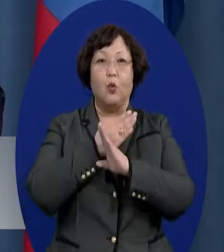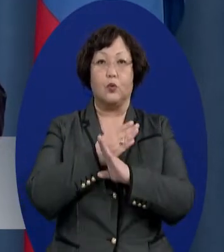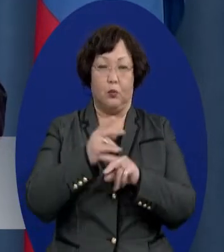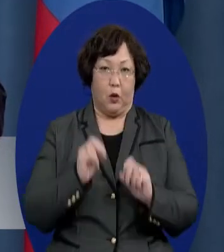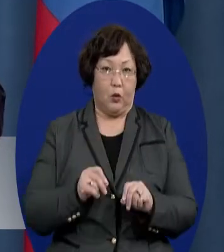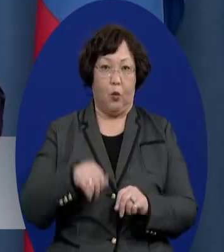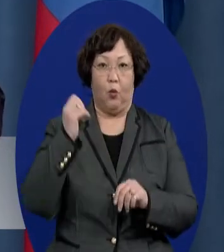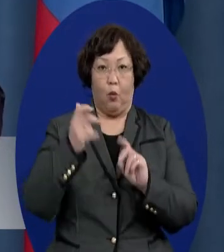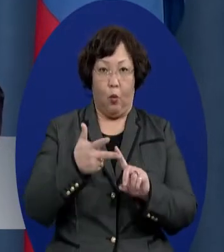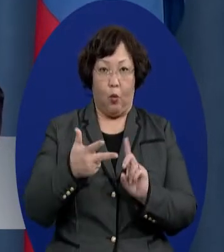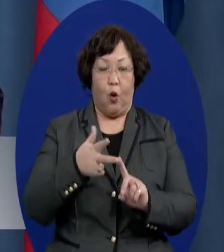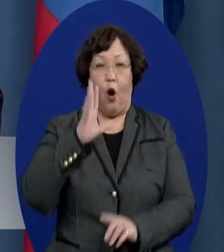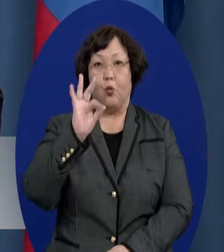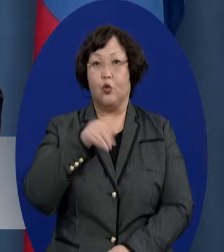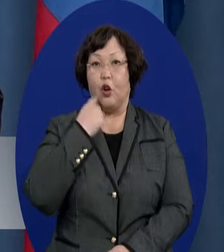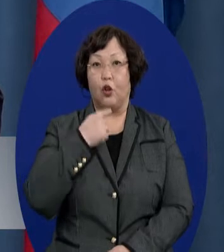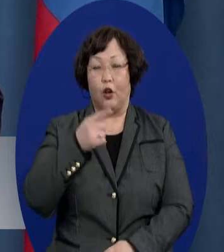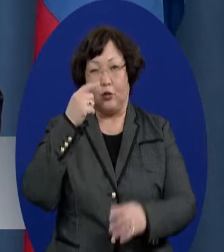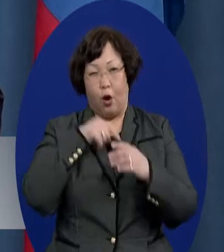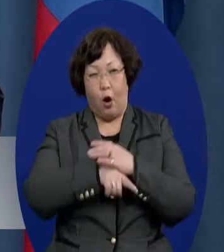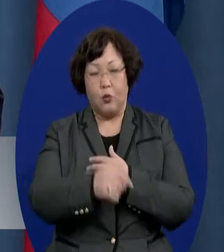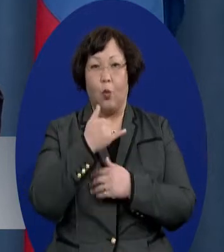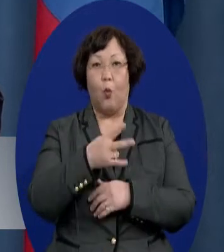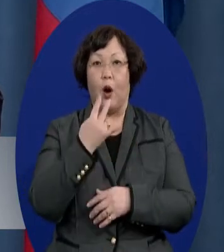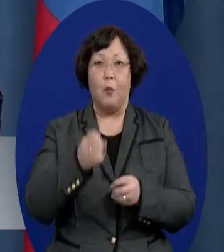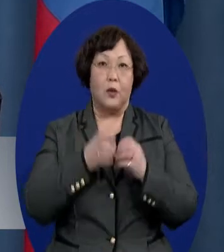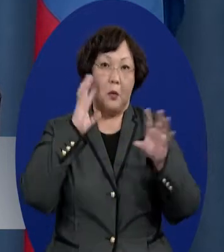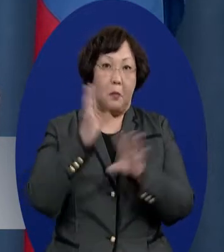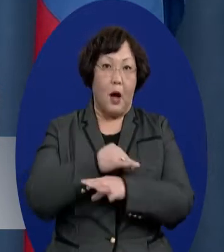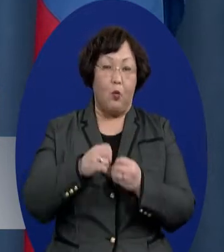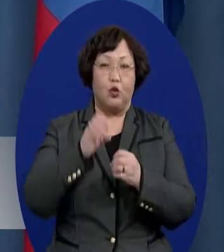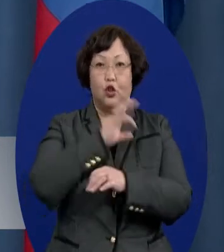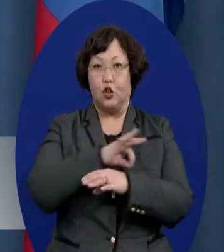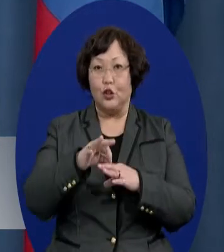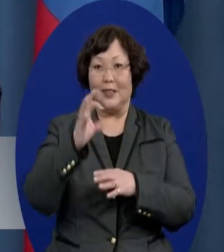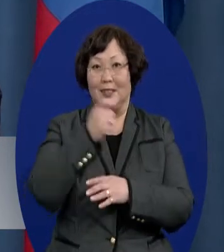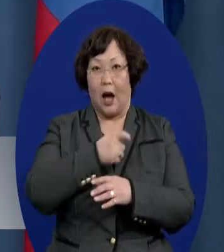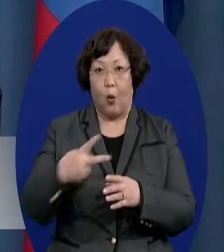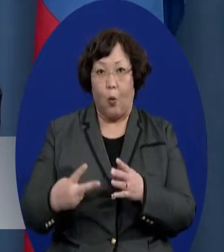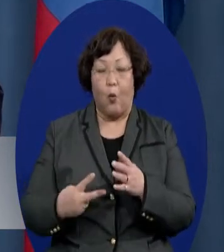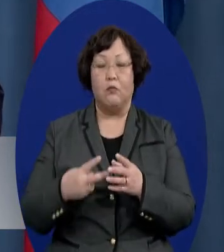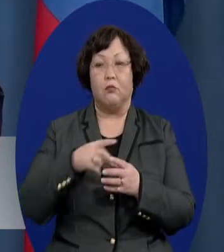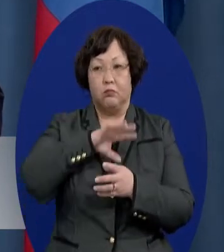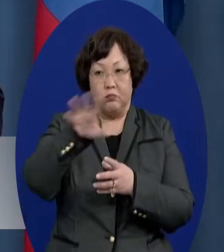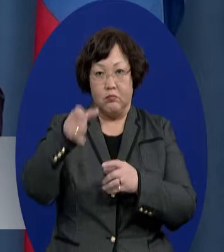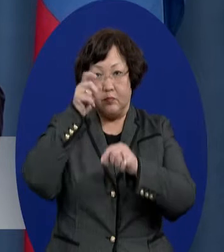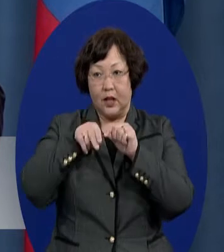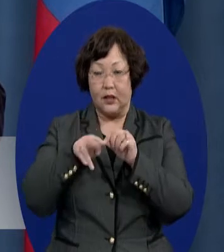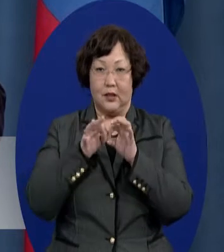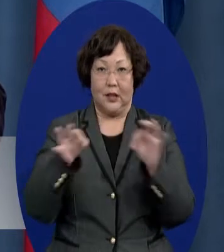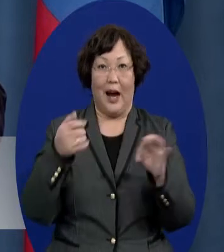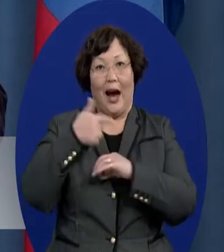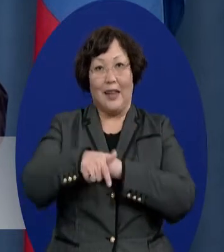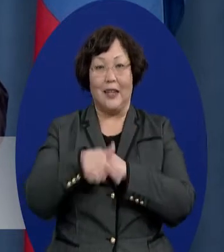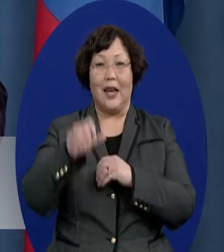гуравдугаарт оюутгын 72 бүтээн байгуулалтын төслийн санхүүжилтэд хөндлөнгийн аудит оруулах,